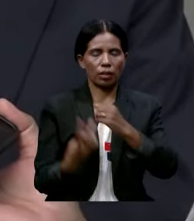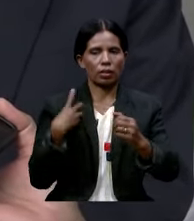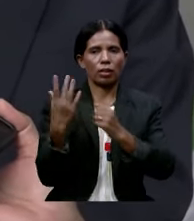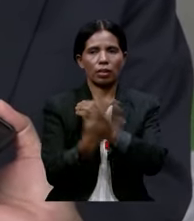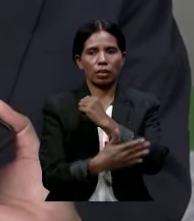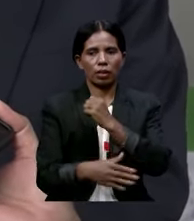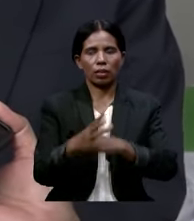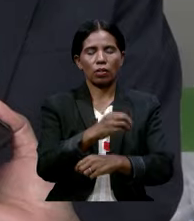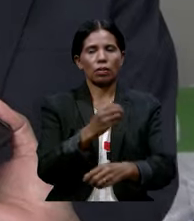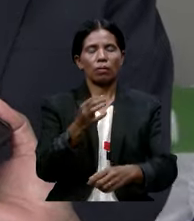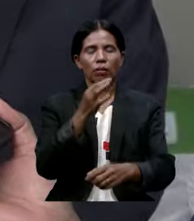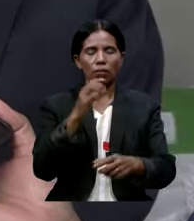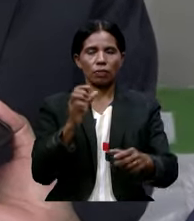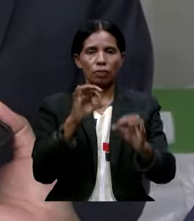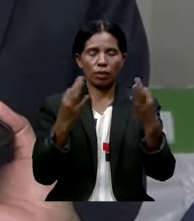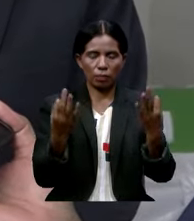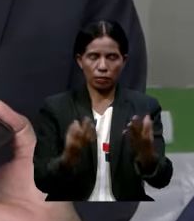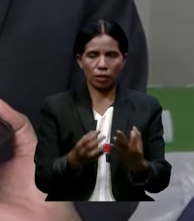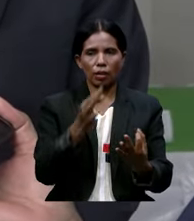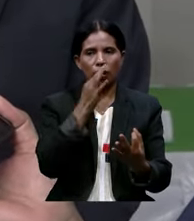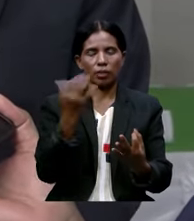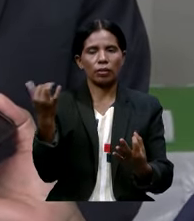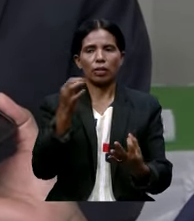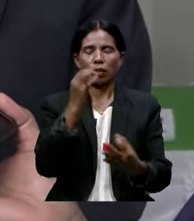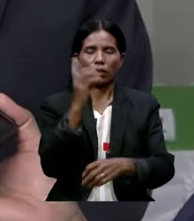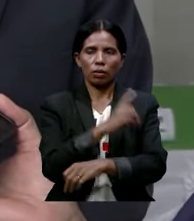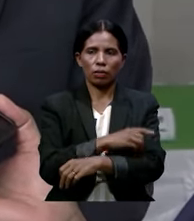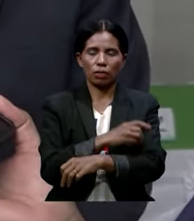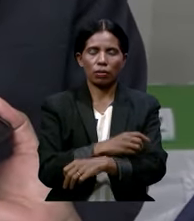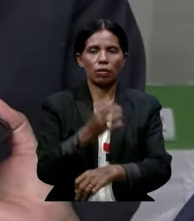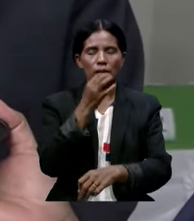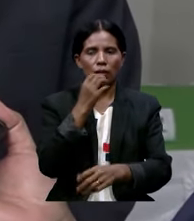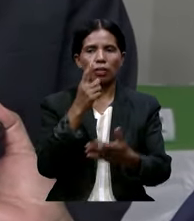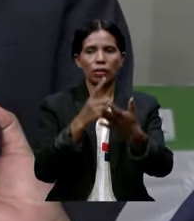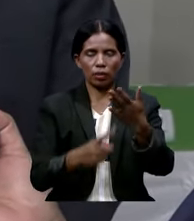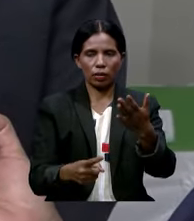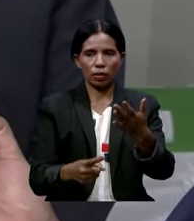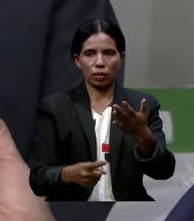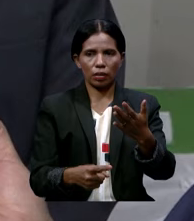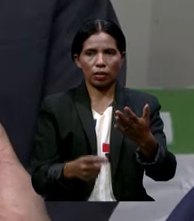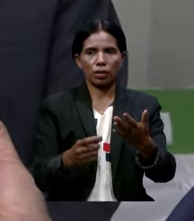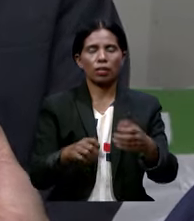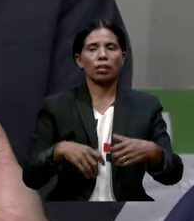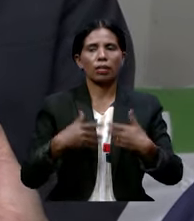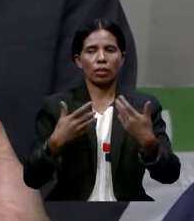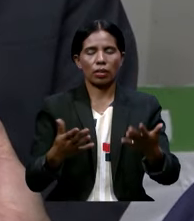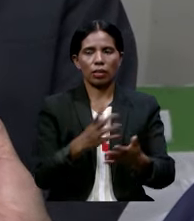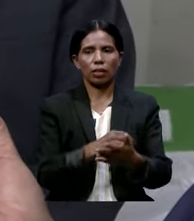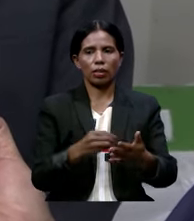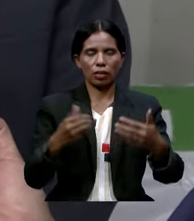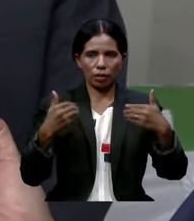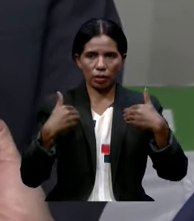kona ba despesa umakain niang sira niang konsumo kalori per dia yang hira buat